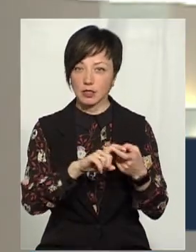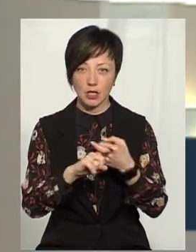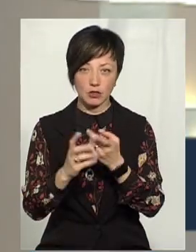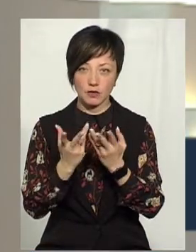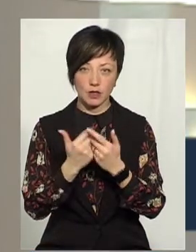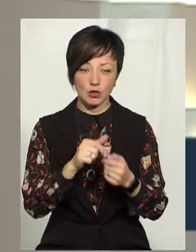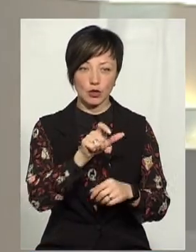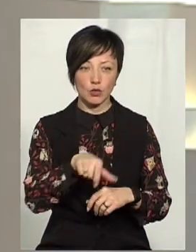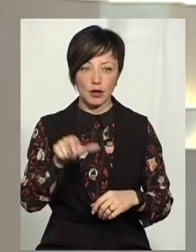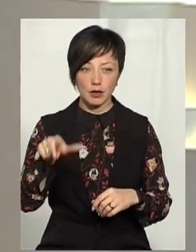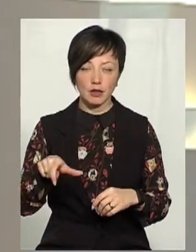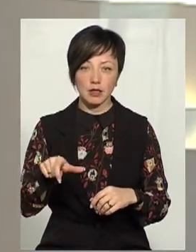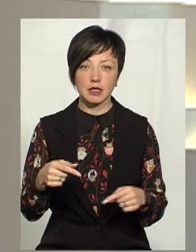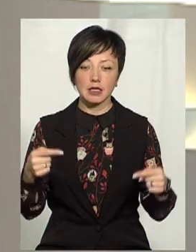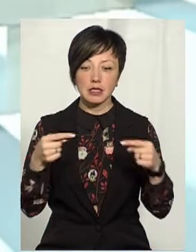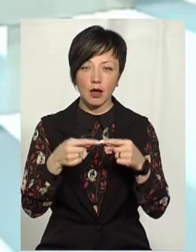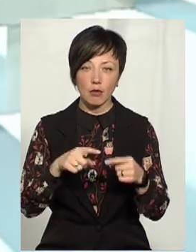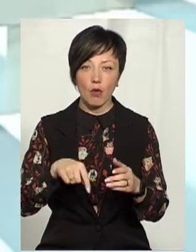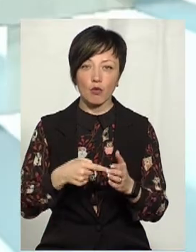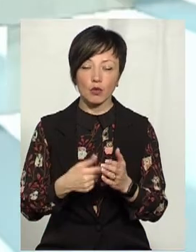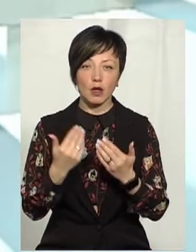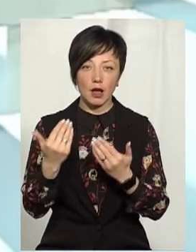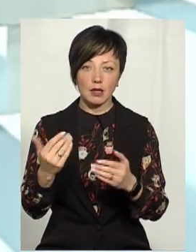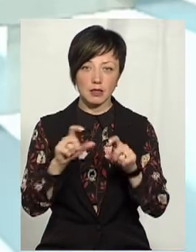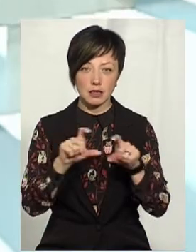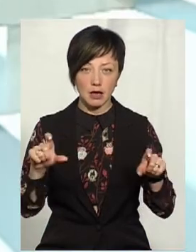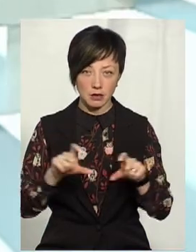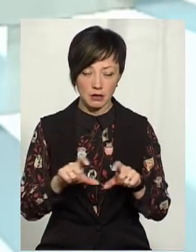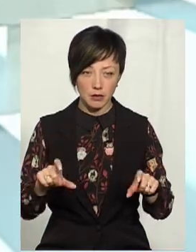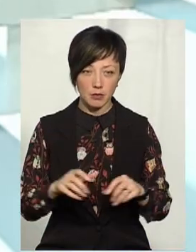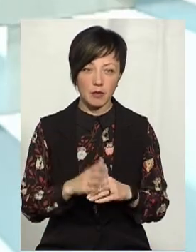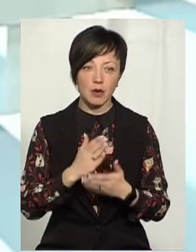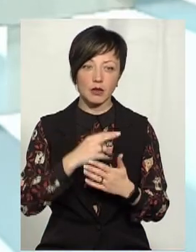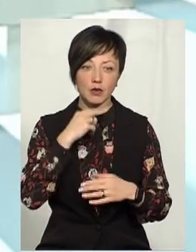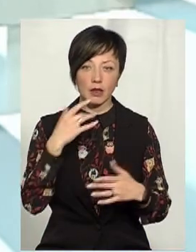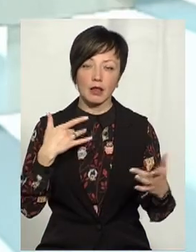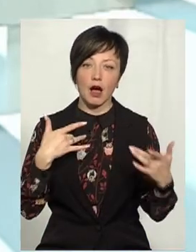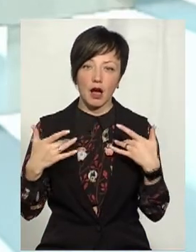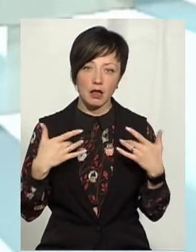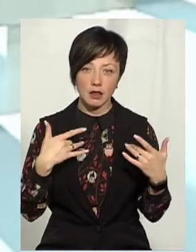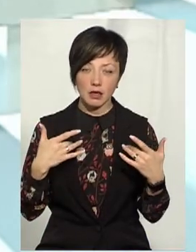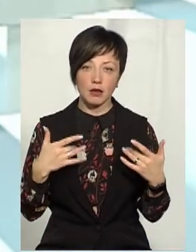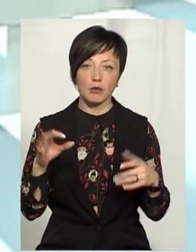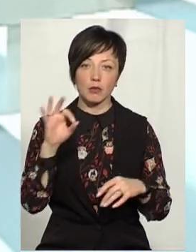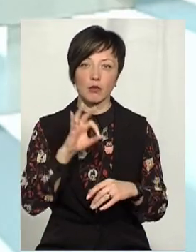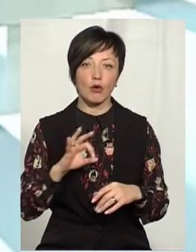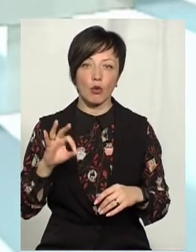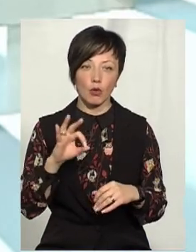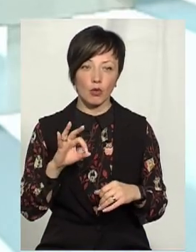кількості людей? Незалежно від кількості людей, саме в комунальних закладах і установах. Мається на увазі театри, йдеться також